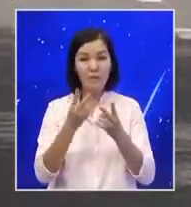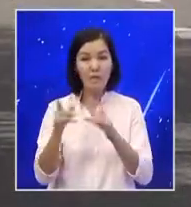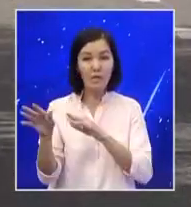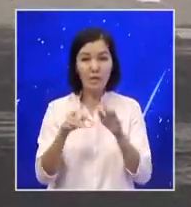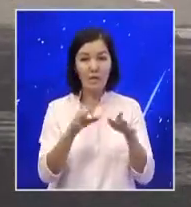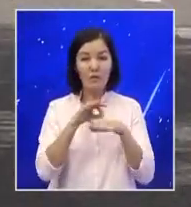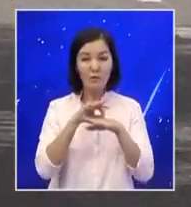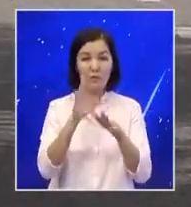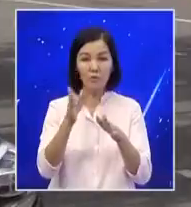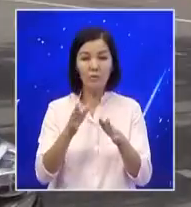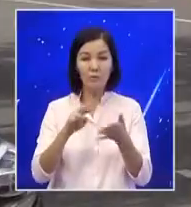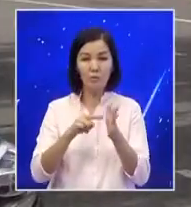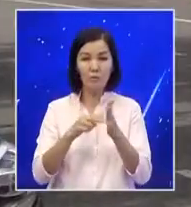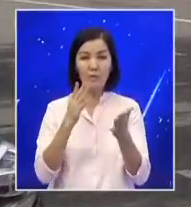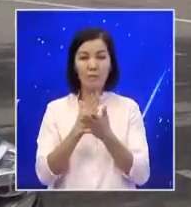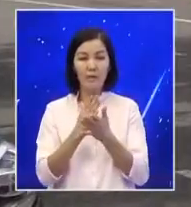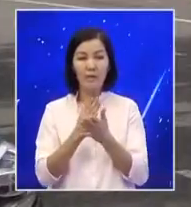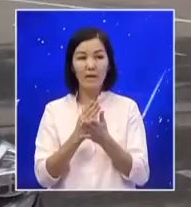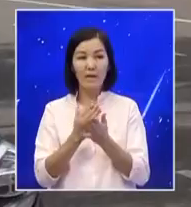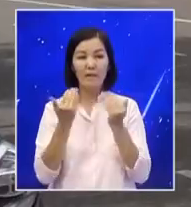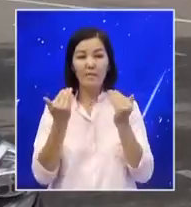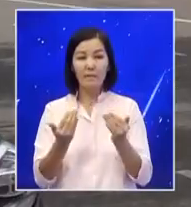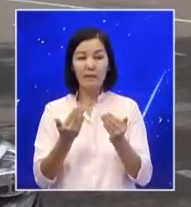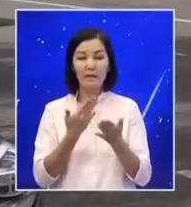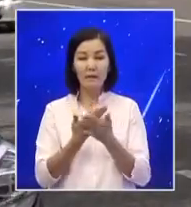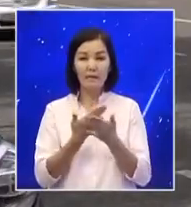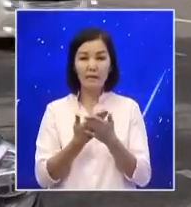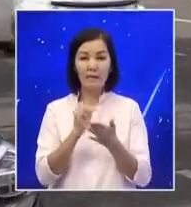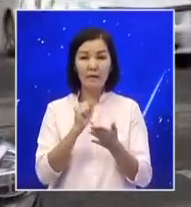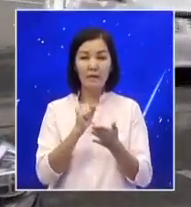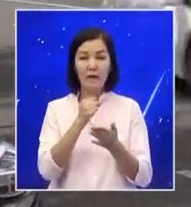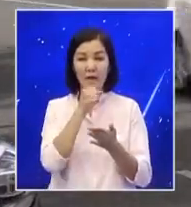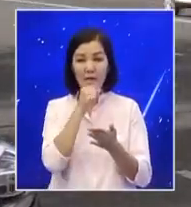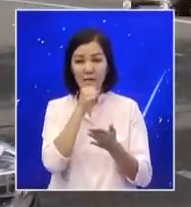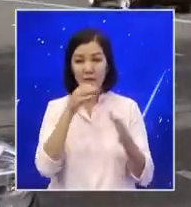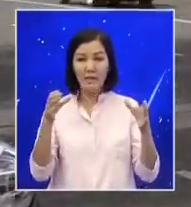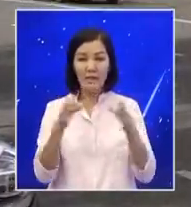бар. Мысалы жаңағы ақсақалдар